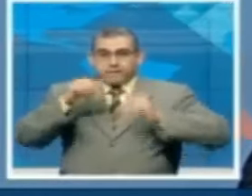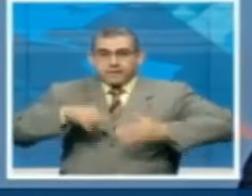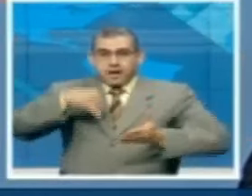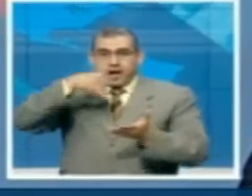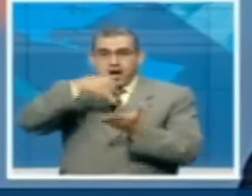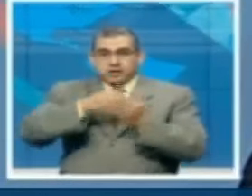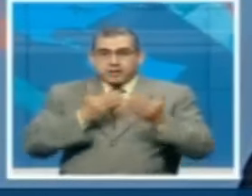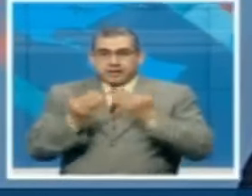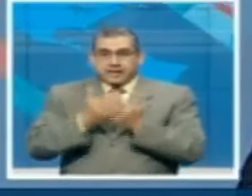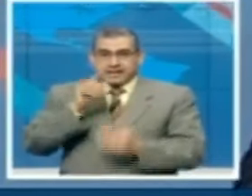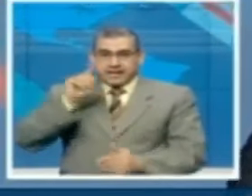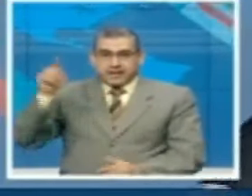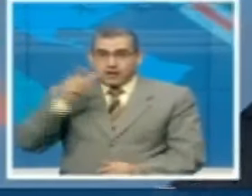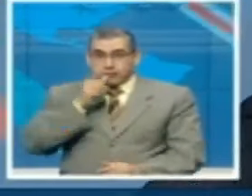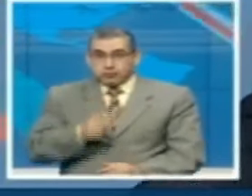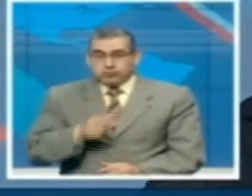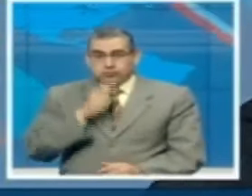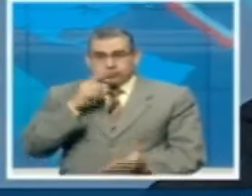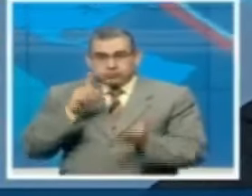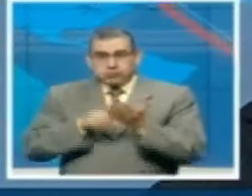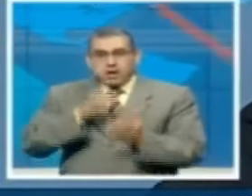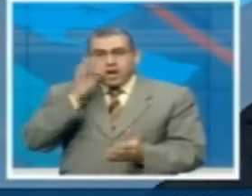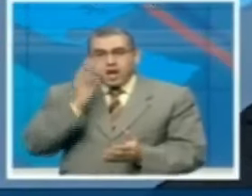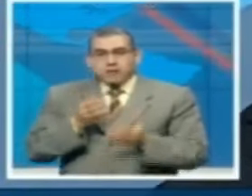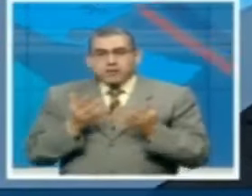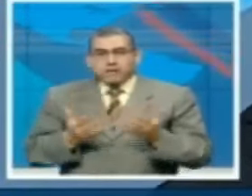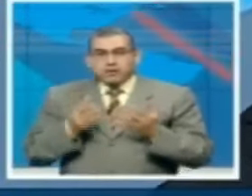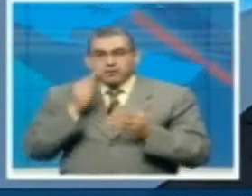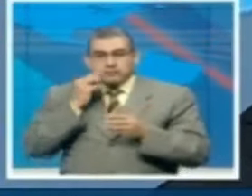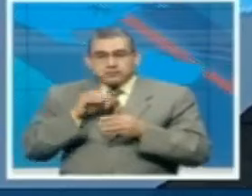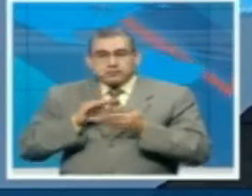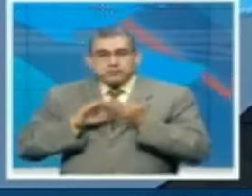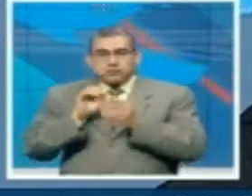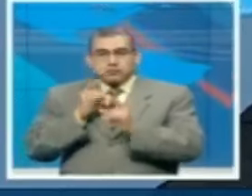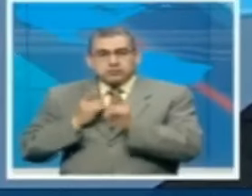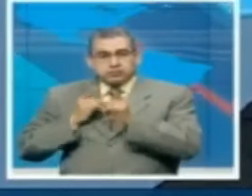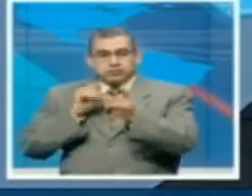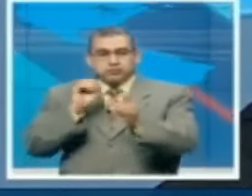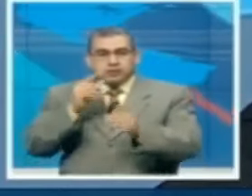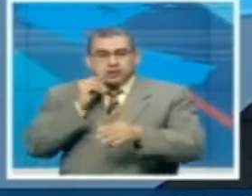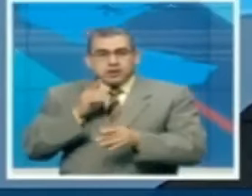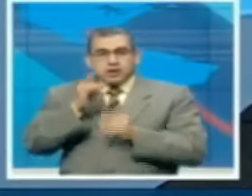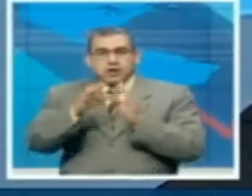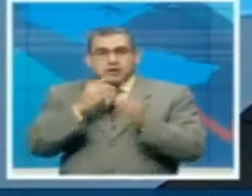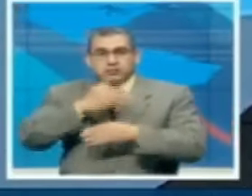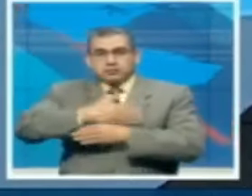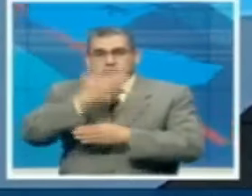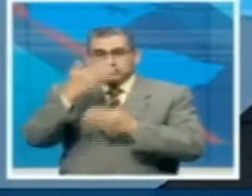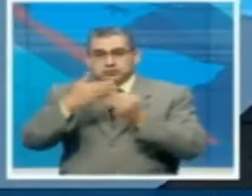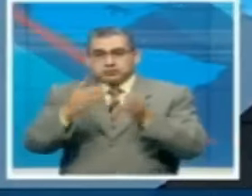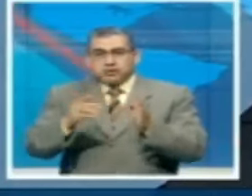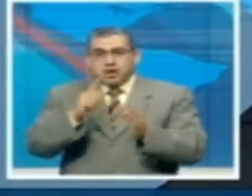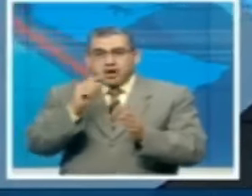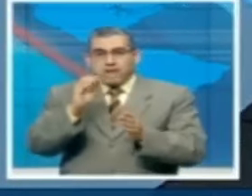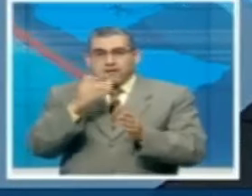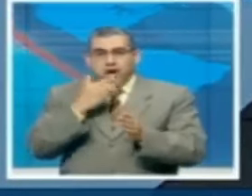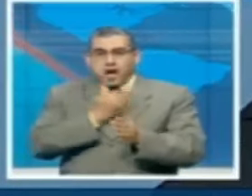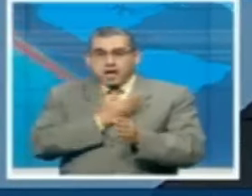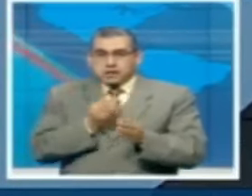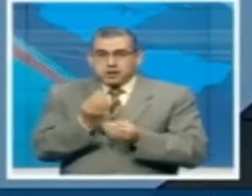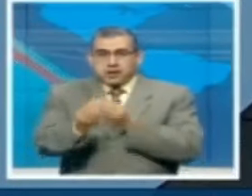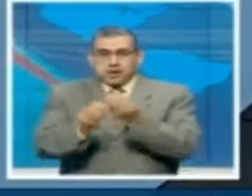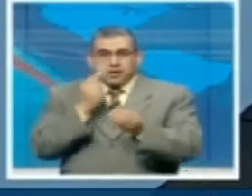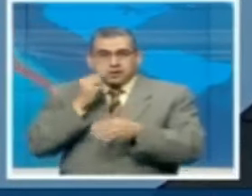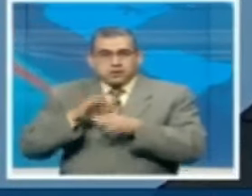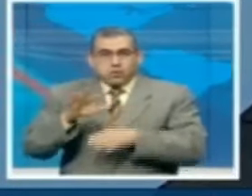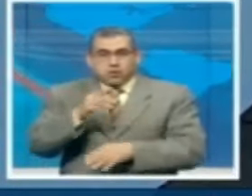بالعاصمة الإدارية الجديدة على ضرورة تيسير نفاذ المساعدات الإنسانية عبر معبر رفح إلى قطاع غزة. من